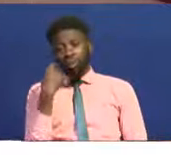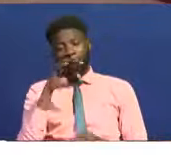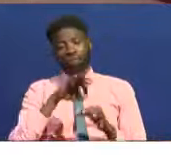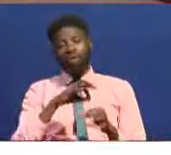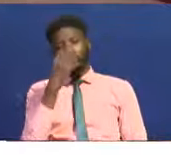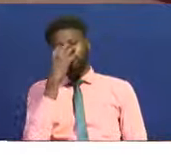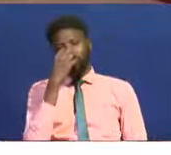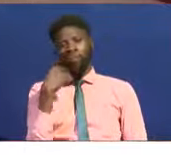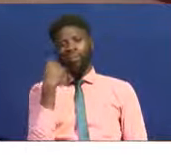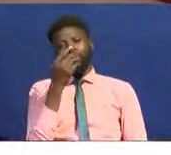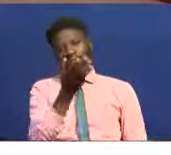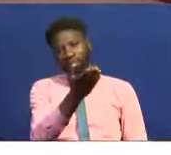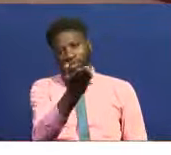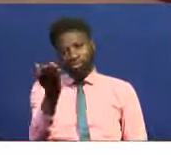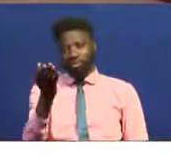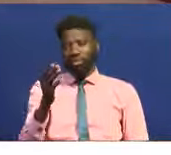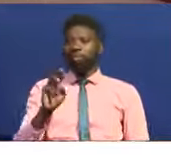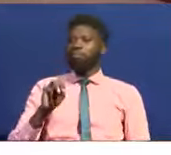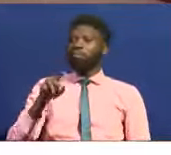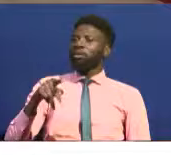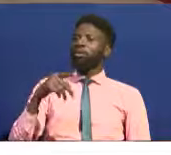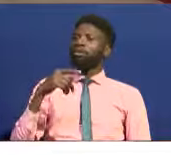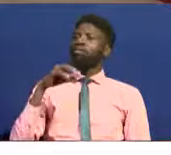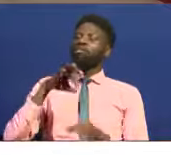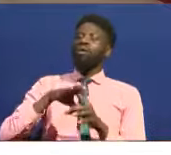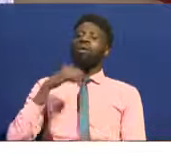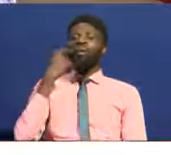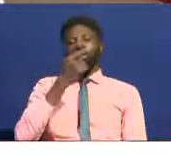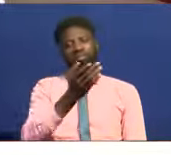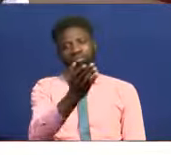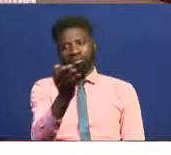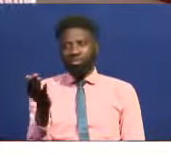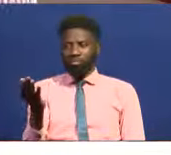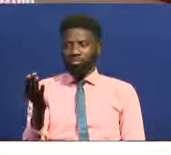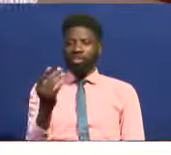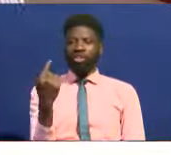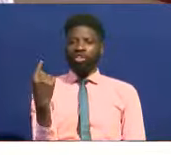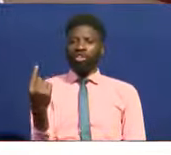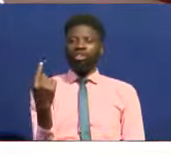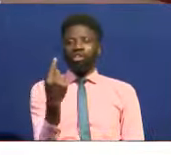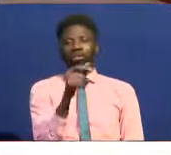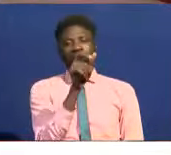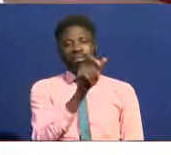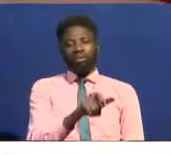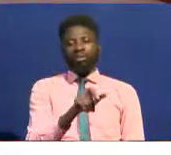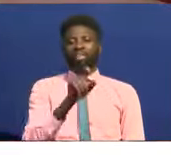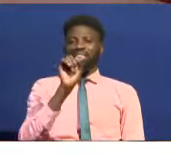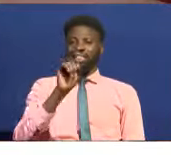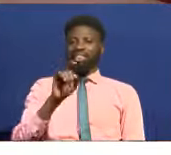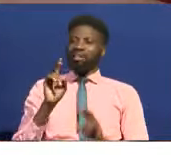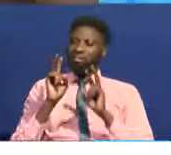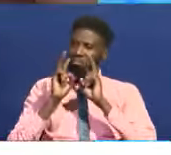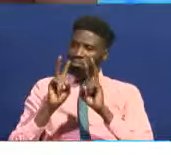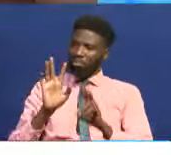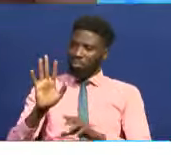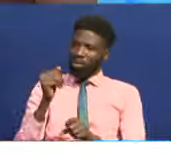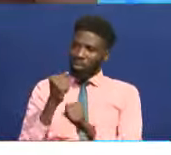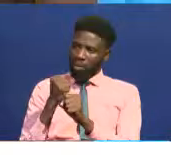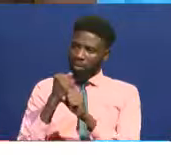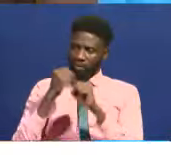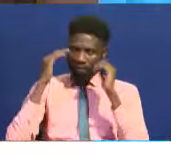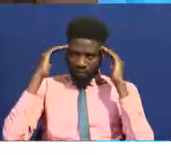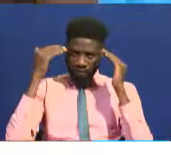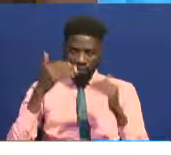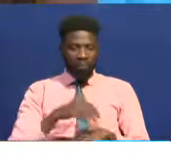nyinyi? Nyinyi ndio mlichagua bunge ama sio nyinyi? Kwa hivyo kila mtu apatiwe nafasi yake, aendeleze na kazi yake, na tutakuwa sawa sawa. Na sababu